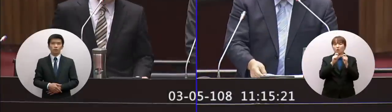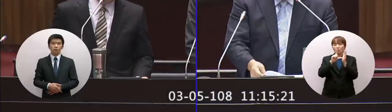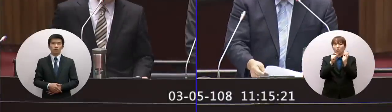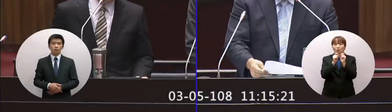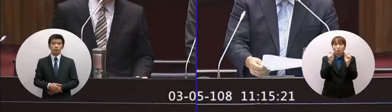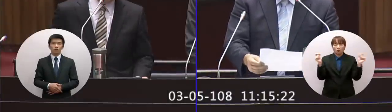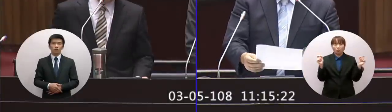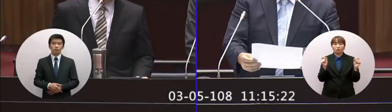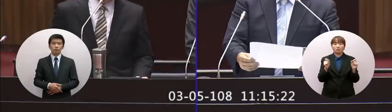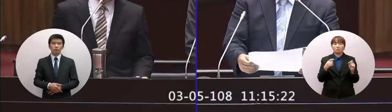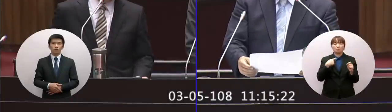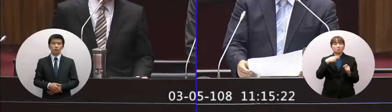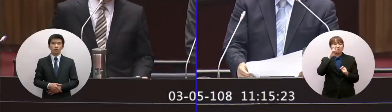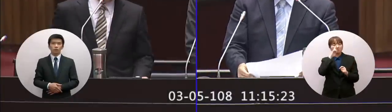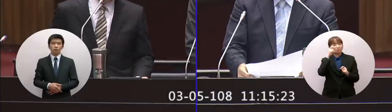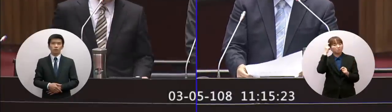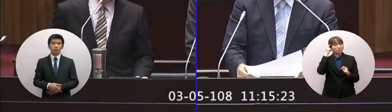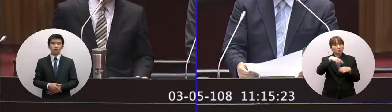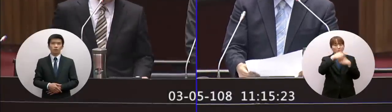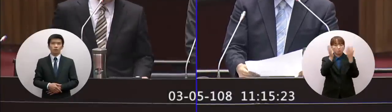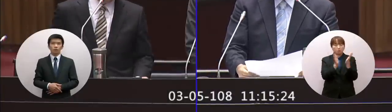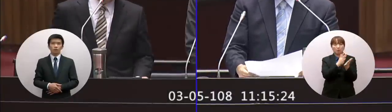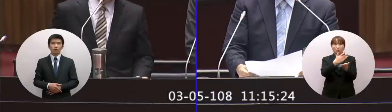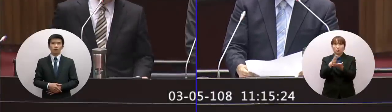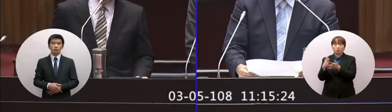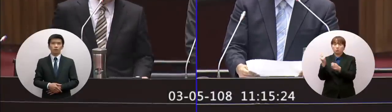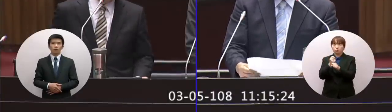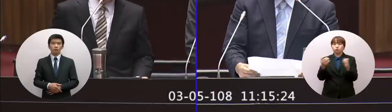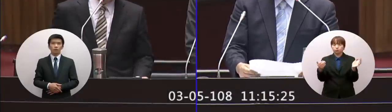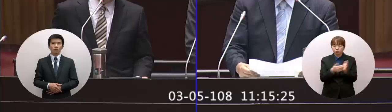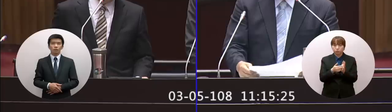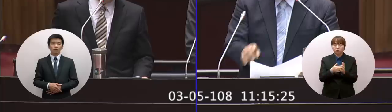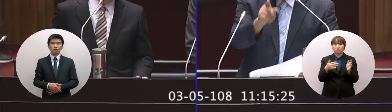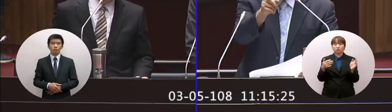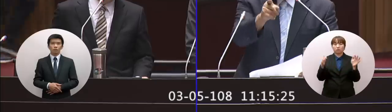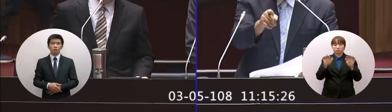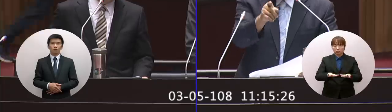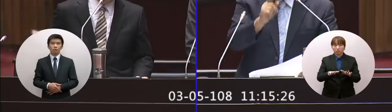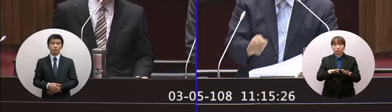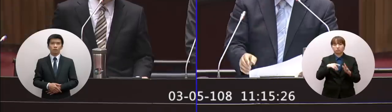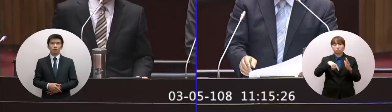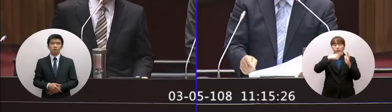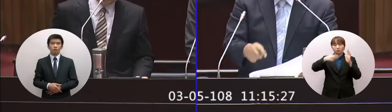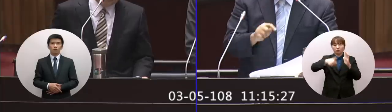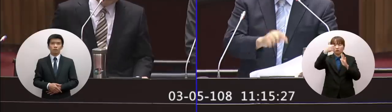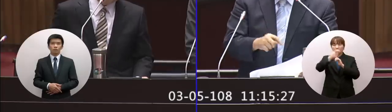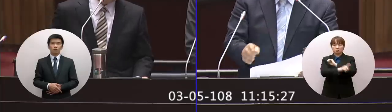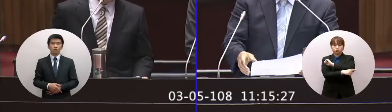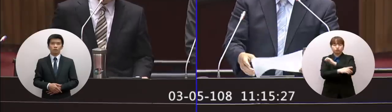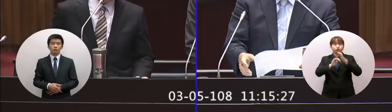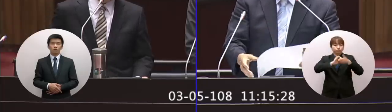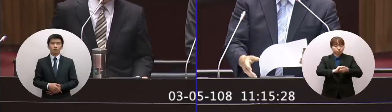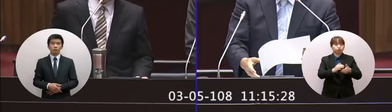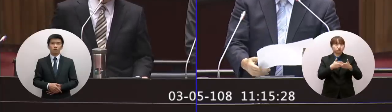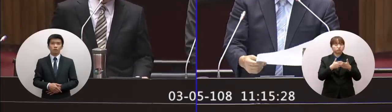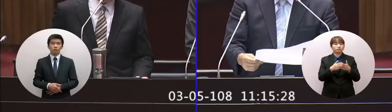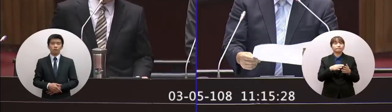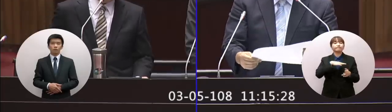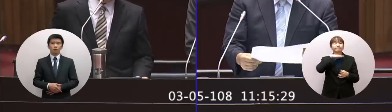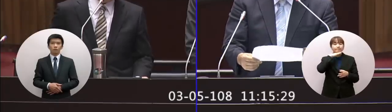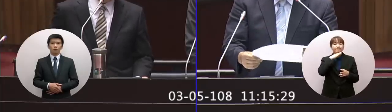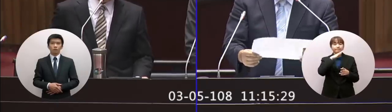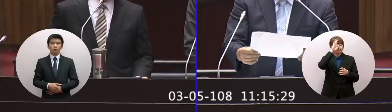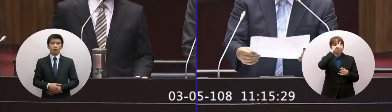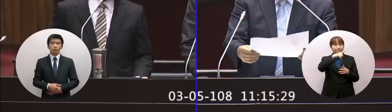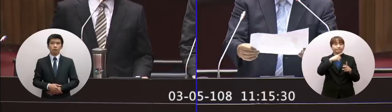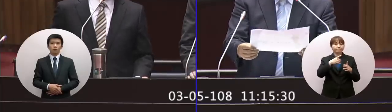长的时间，我们以为都可以处理的，但是看起来还有待院长在最后的定夺。待会儿我再请你是